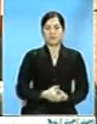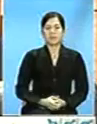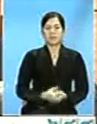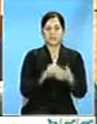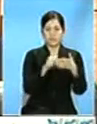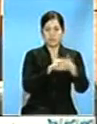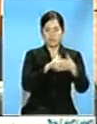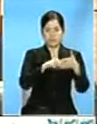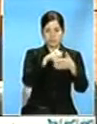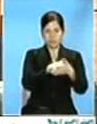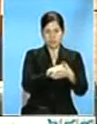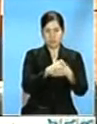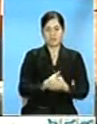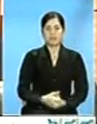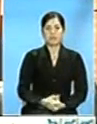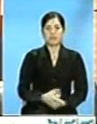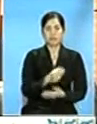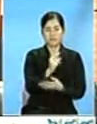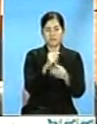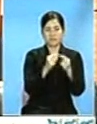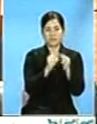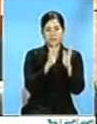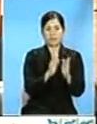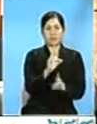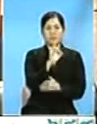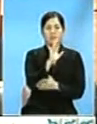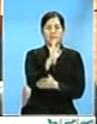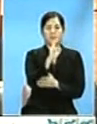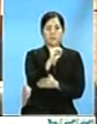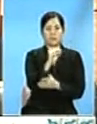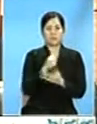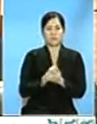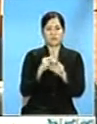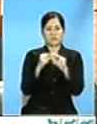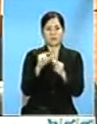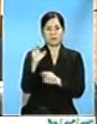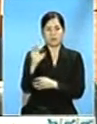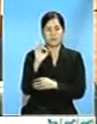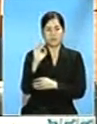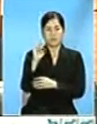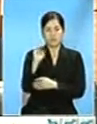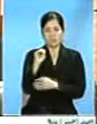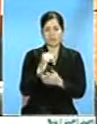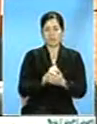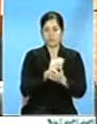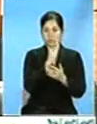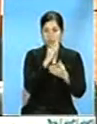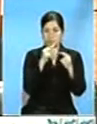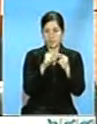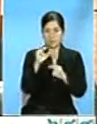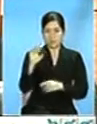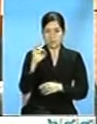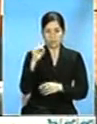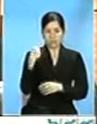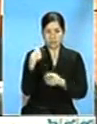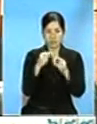เลือกตั้งนะครับ160มาจากสรรหา40ดังนั้นถ้าสรรหาหรือเลือกตั้งรวมกัน